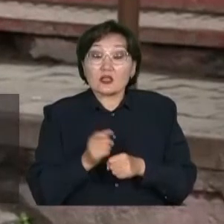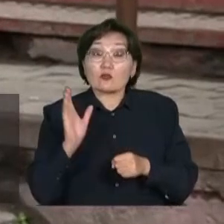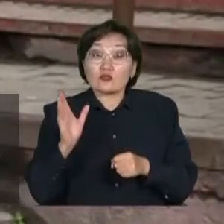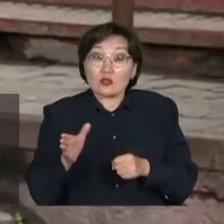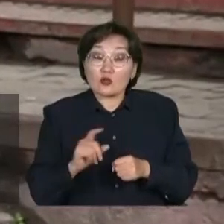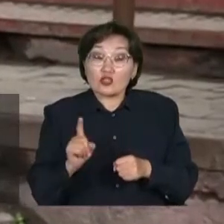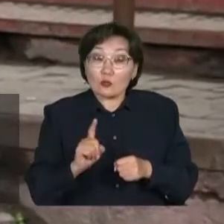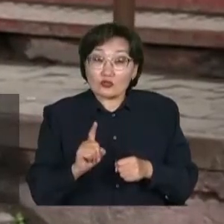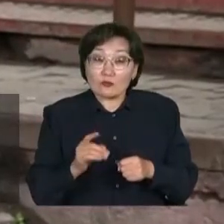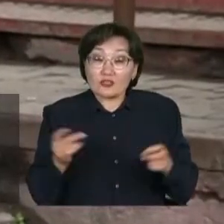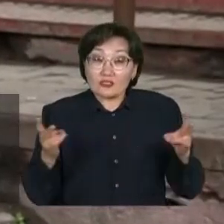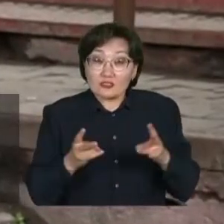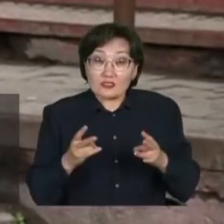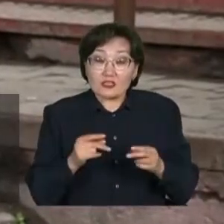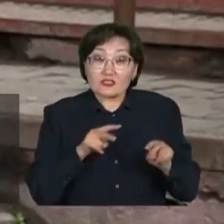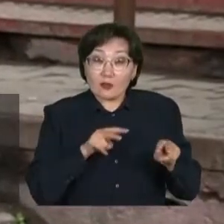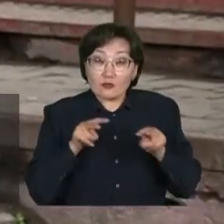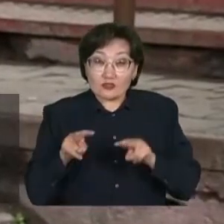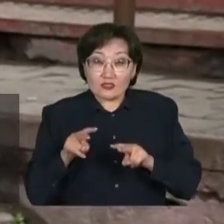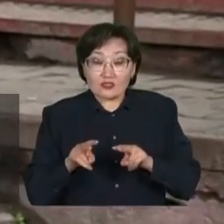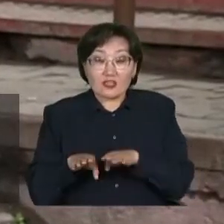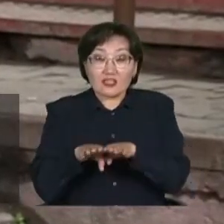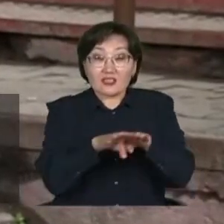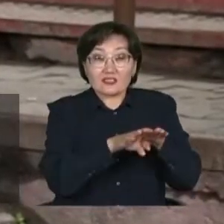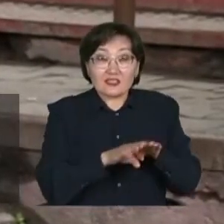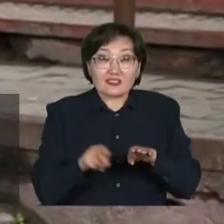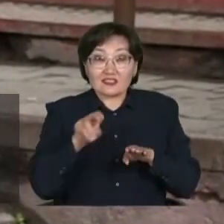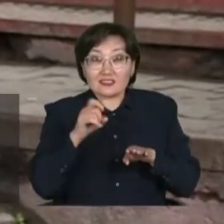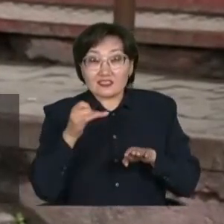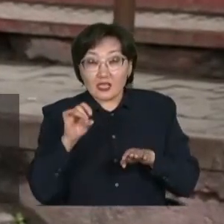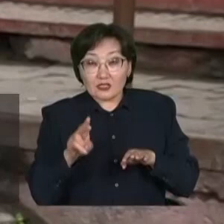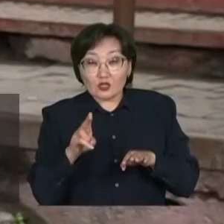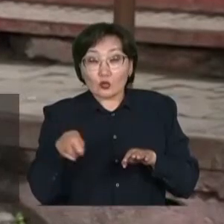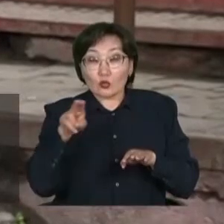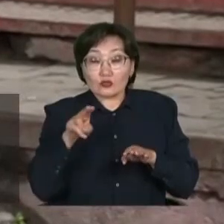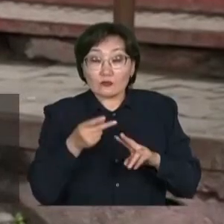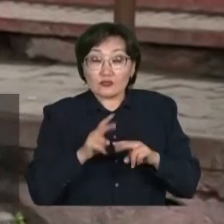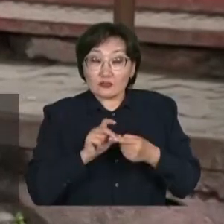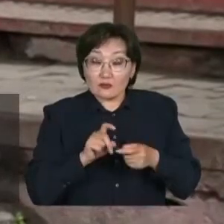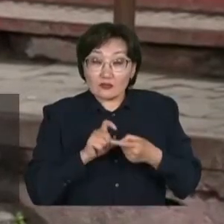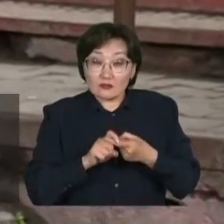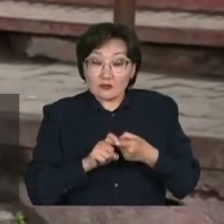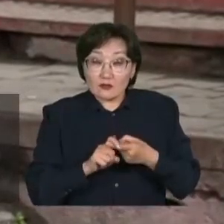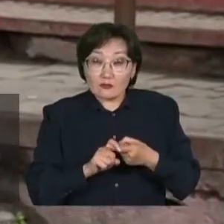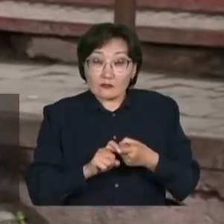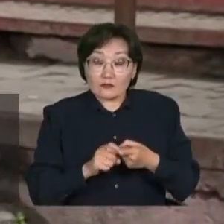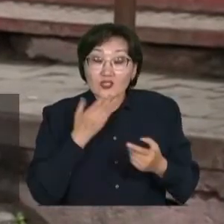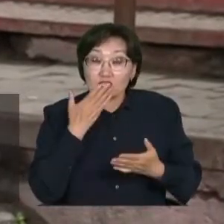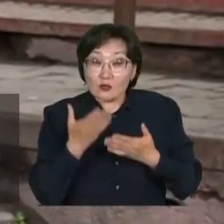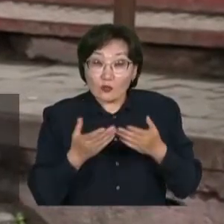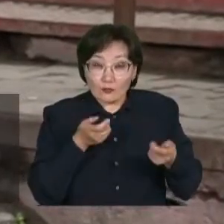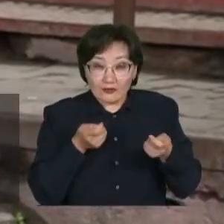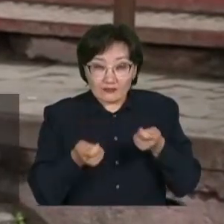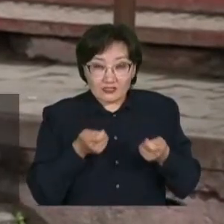о том, что необходимо соблюсти этот единый дизайн-код. В связи с этим обратимся в управление